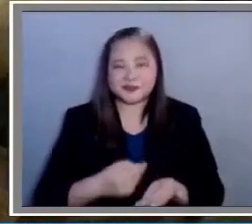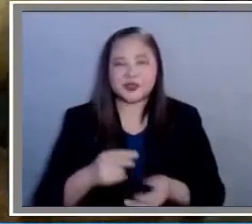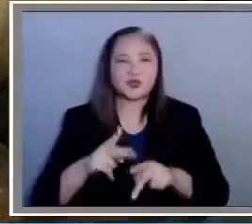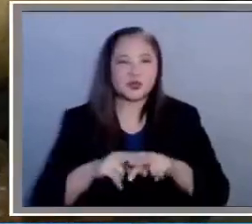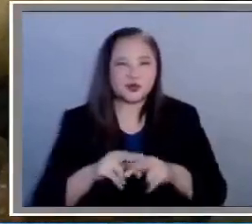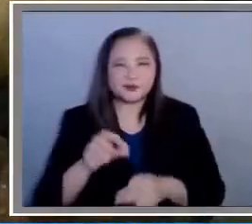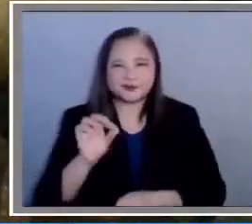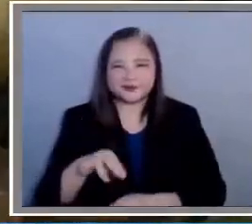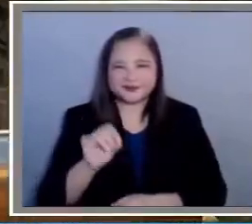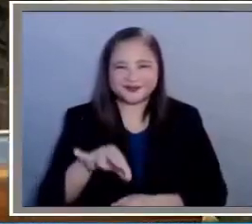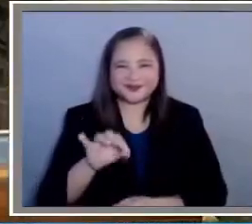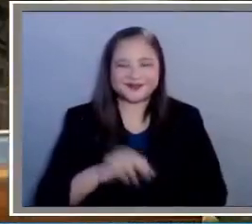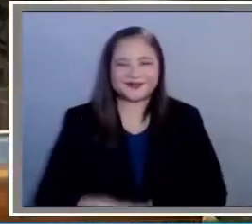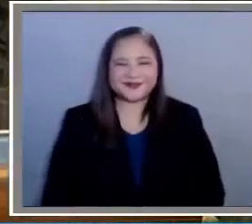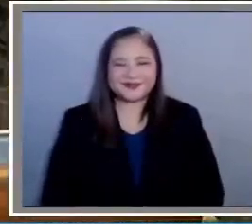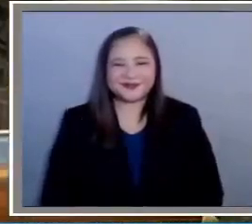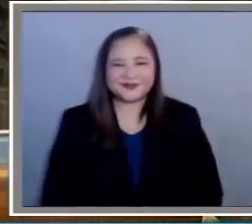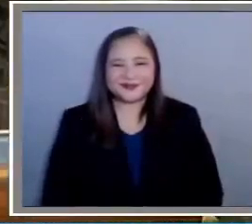ping, ping.